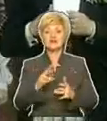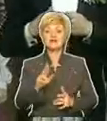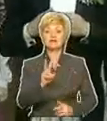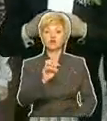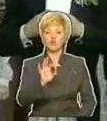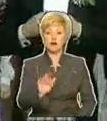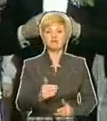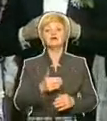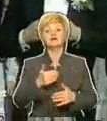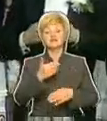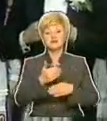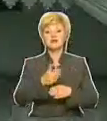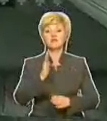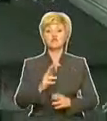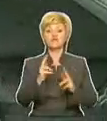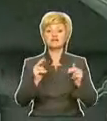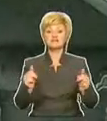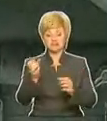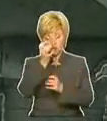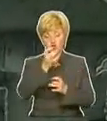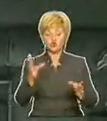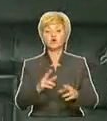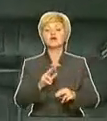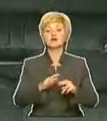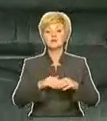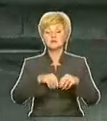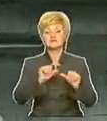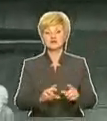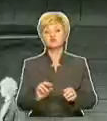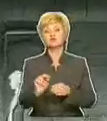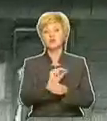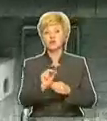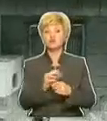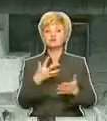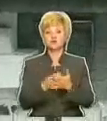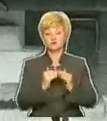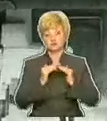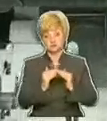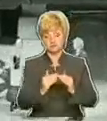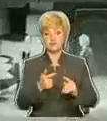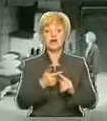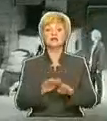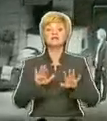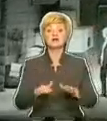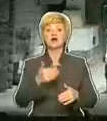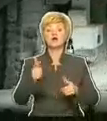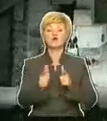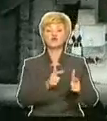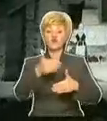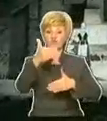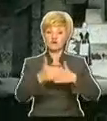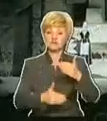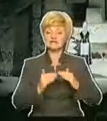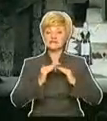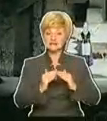Постановку дадут во Дворце культуры профсоюзов из-за реконструкции родных стен трупа Купаловского. На данный момент практически готов фасад здания. Строители